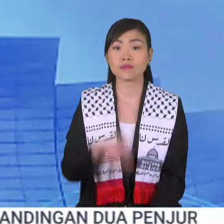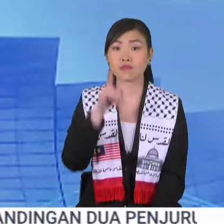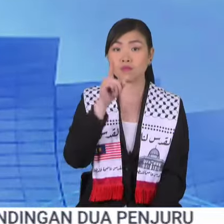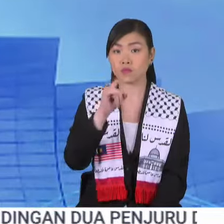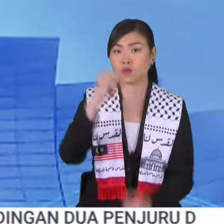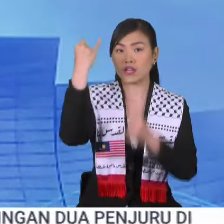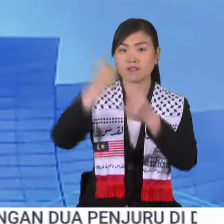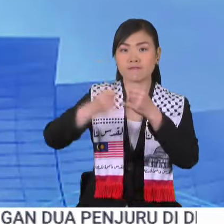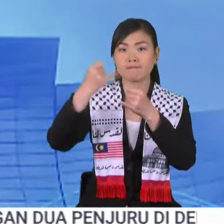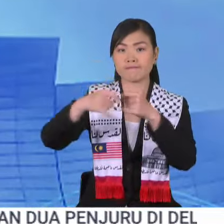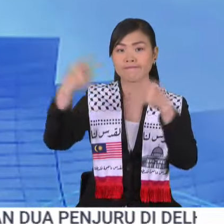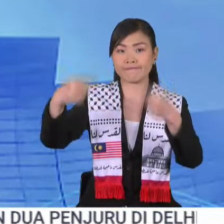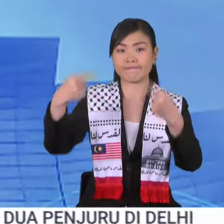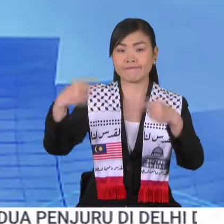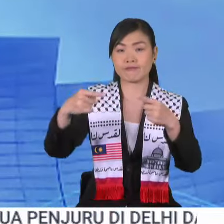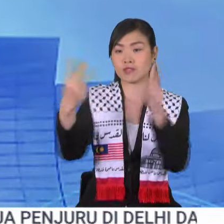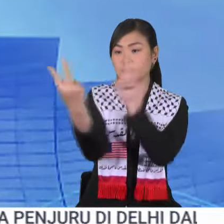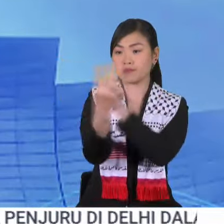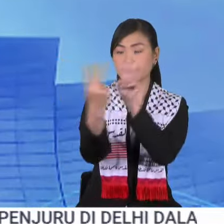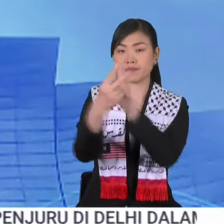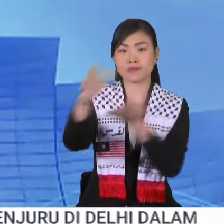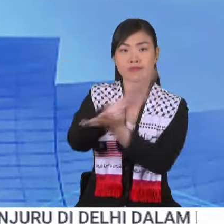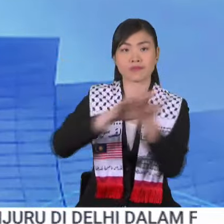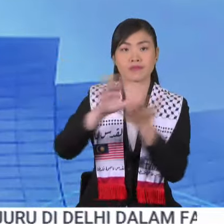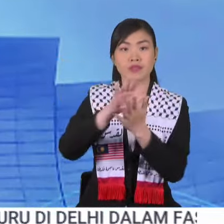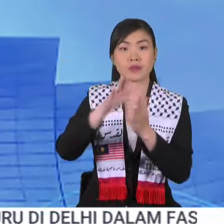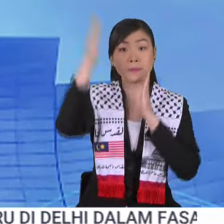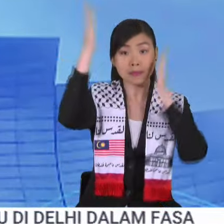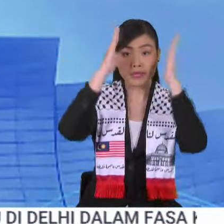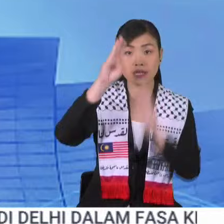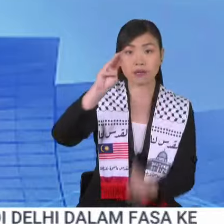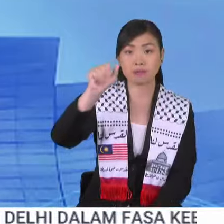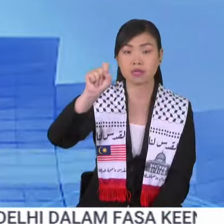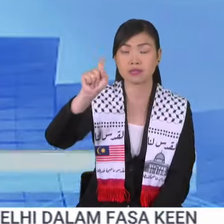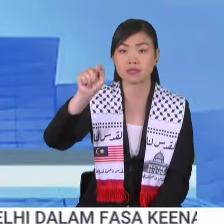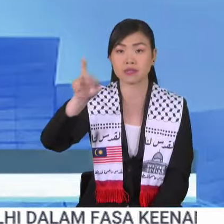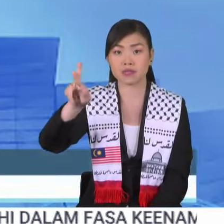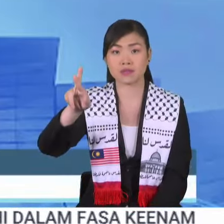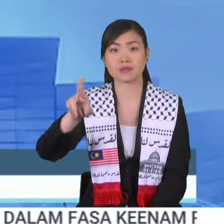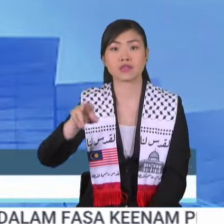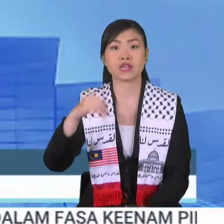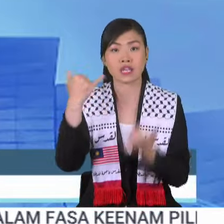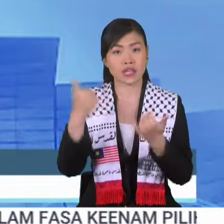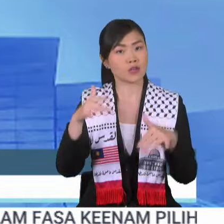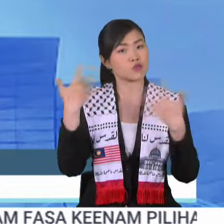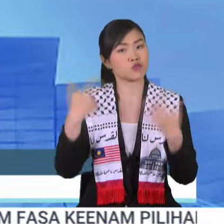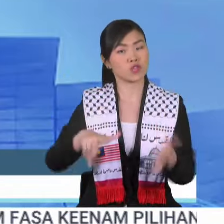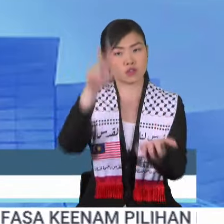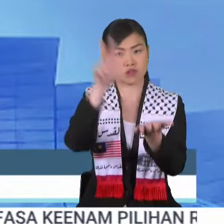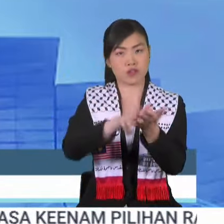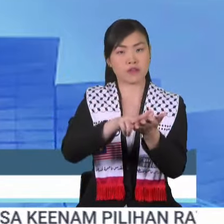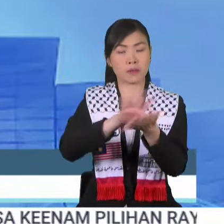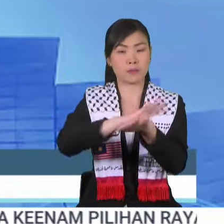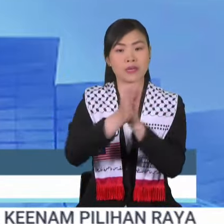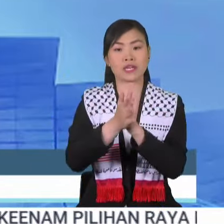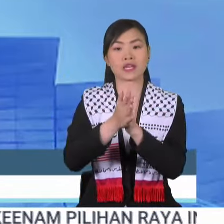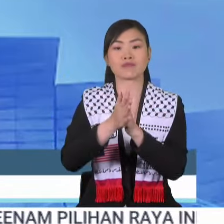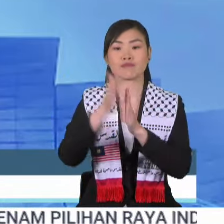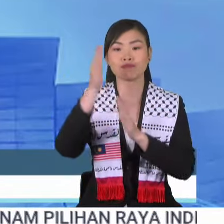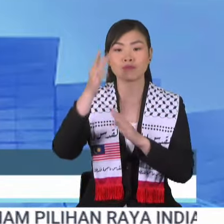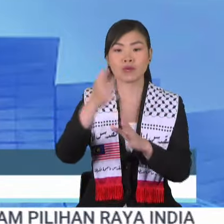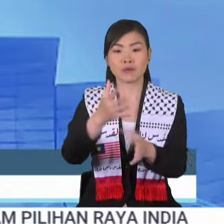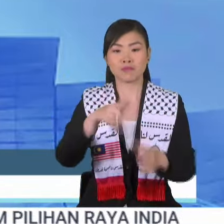Dalam pada itu, satu slot saingan akhir beregu campuran Malaysia Master 2024 kini sudah pasti menjadi milik